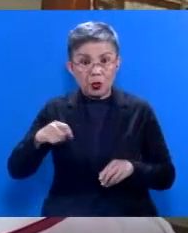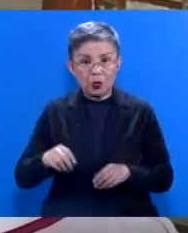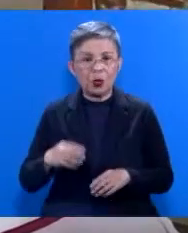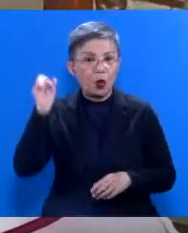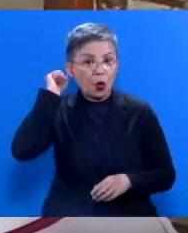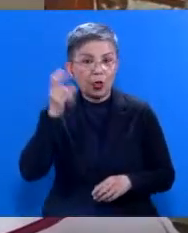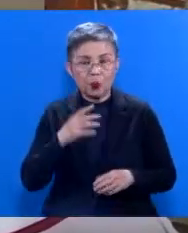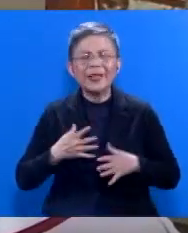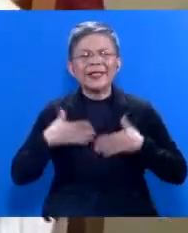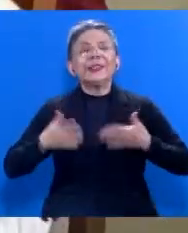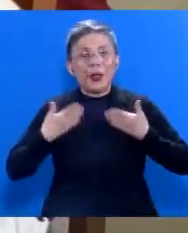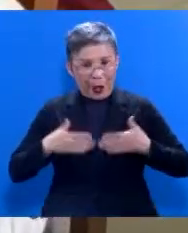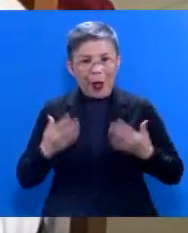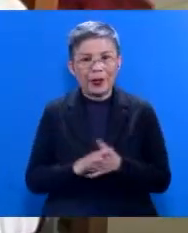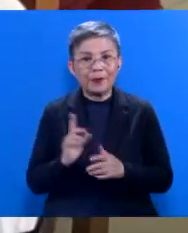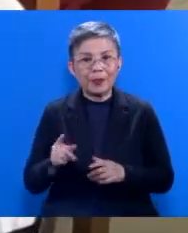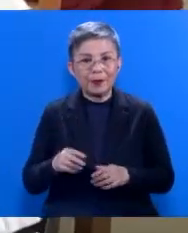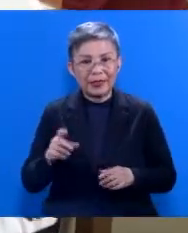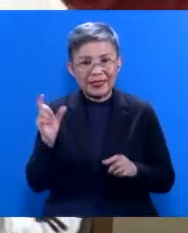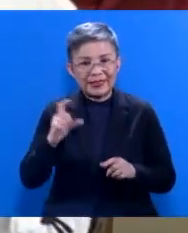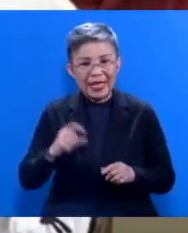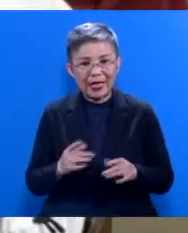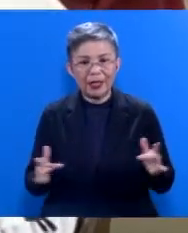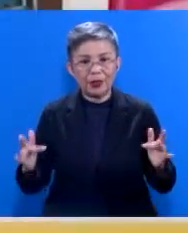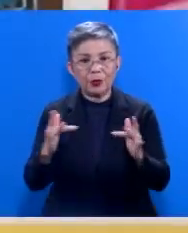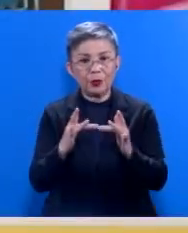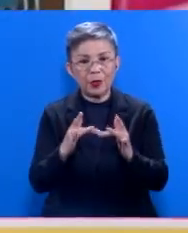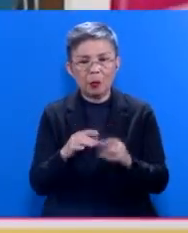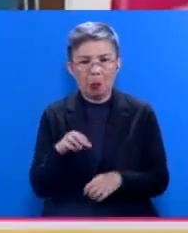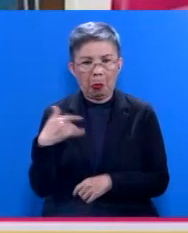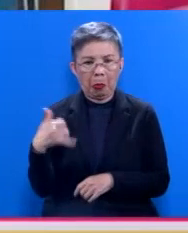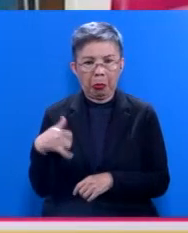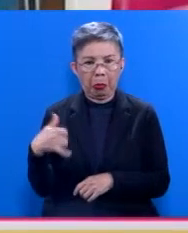baik dari orang tua murid karena pola belajar daring dianggap kurang efektif.